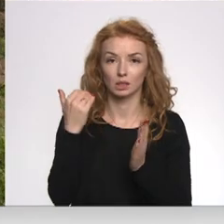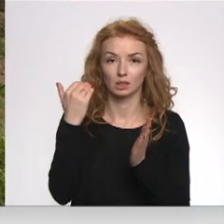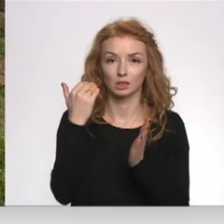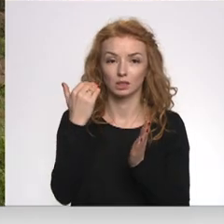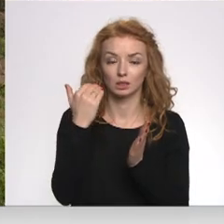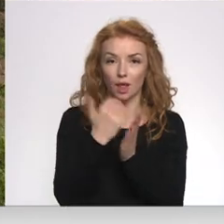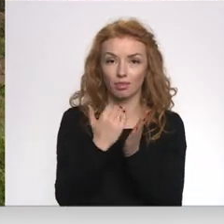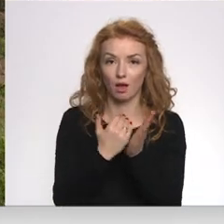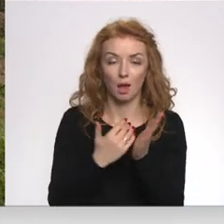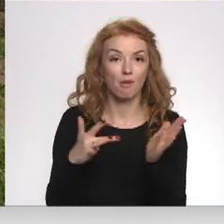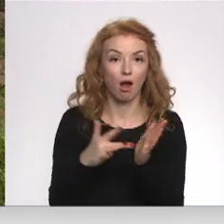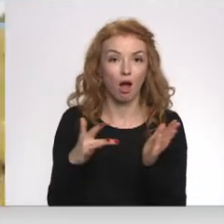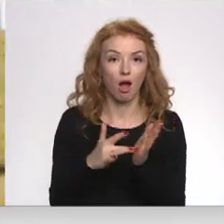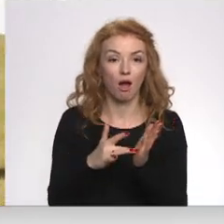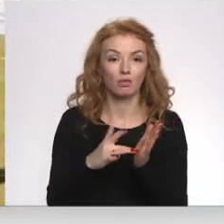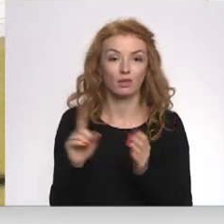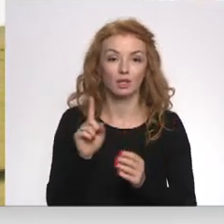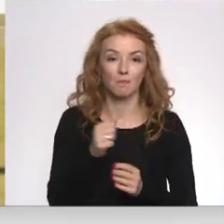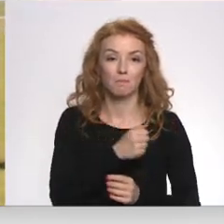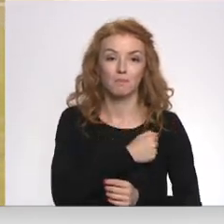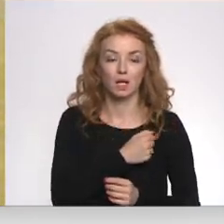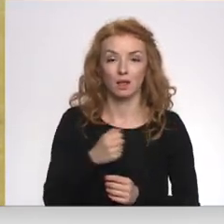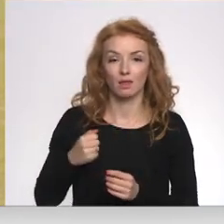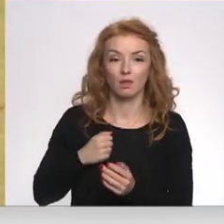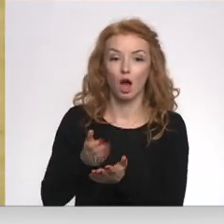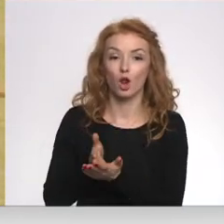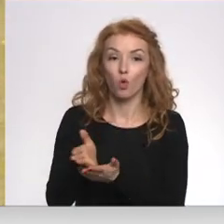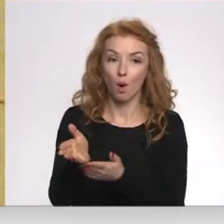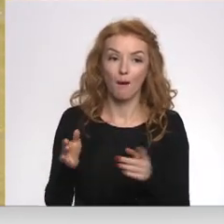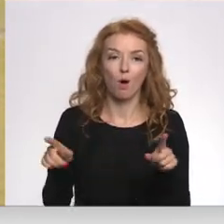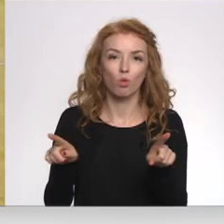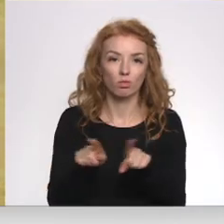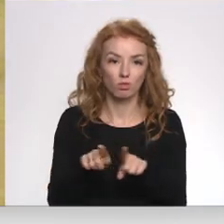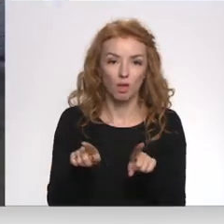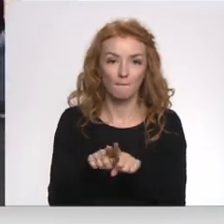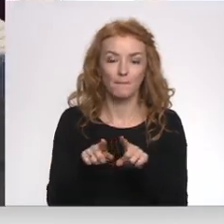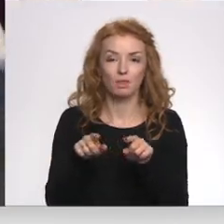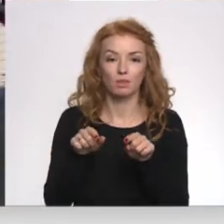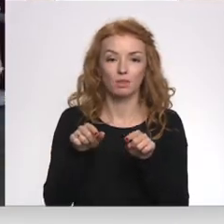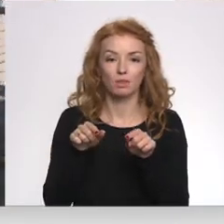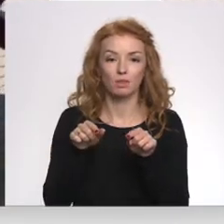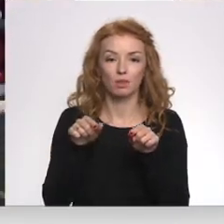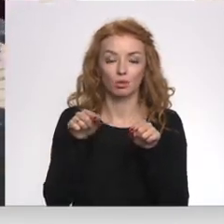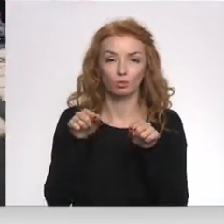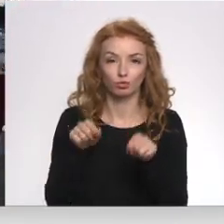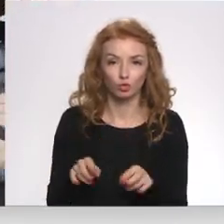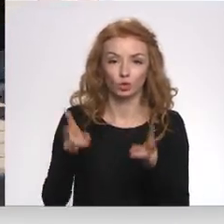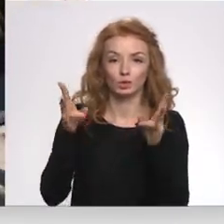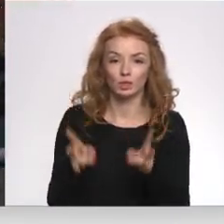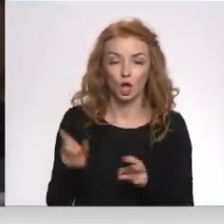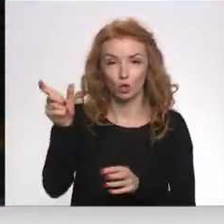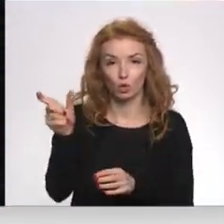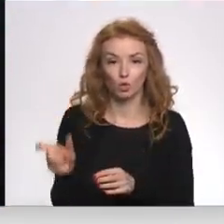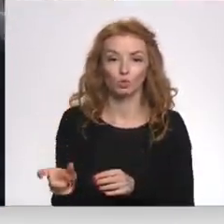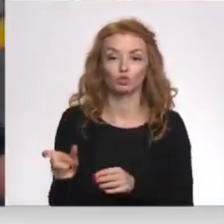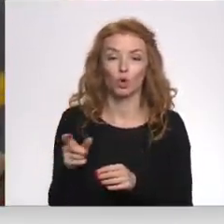standartiem, kādi ir pieņemti militārā jomā, un tieši tāpatās arī šos te cietušo